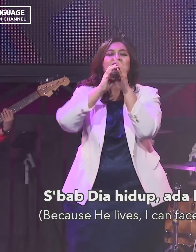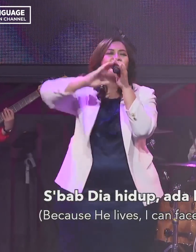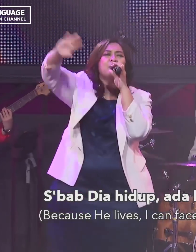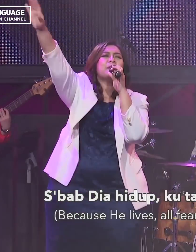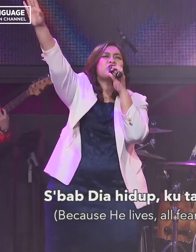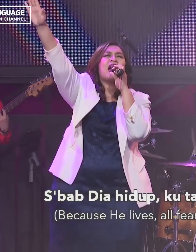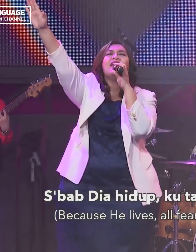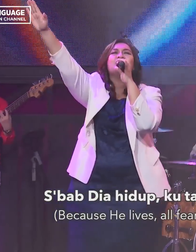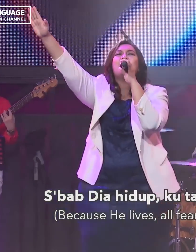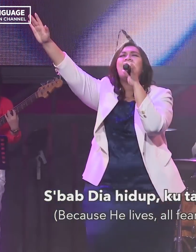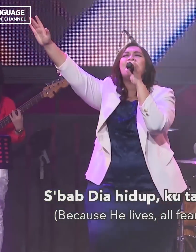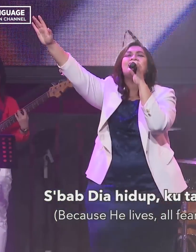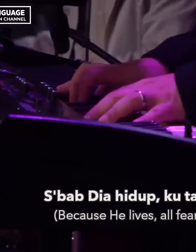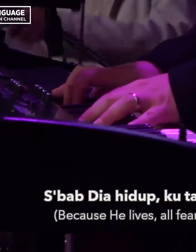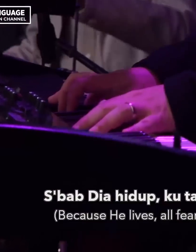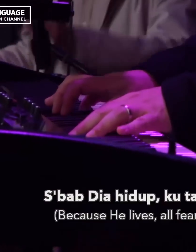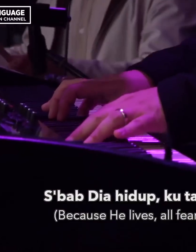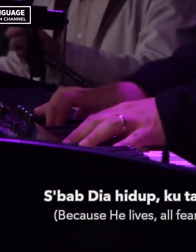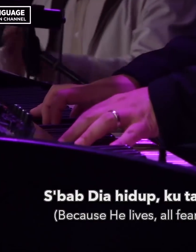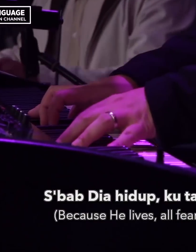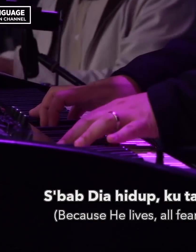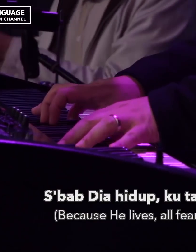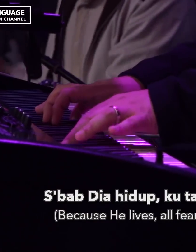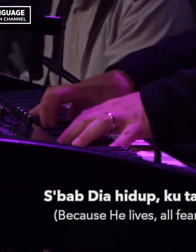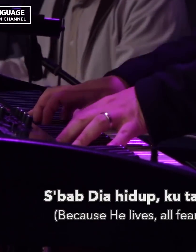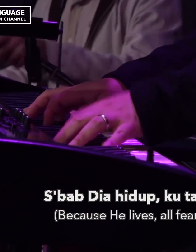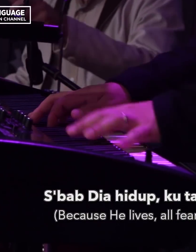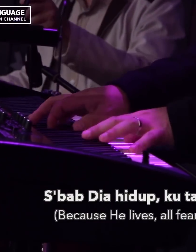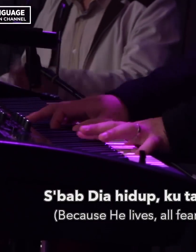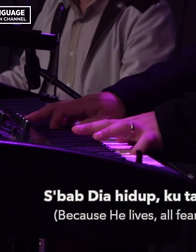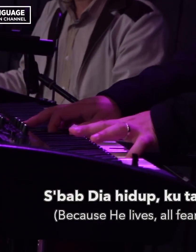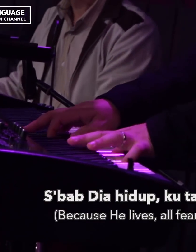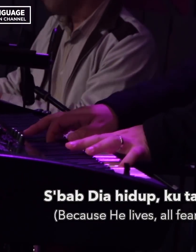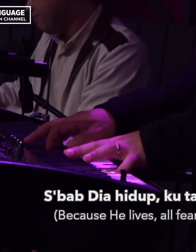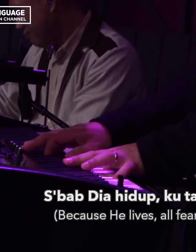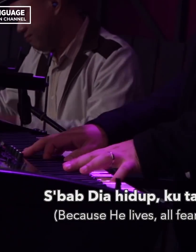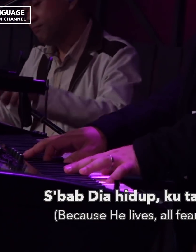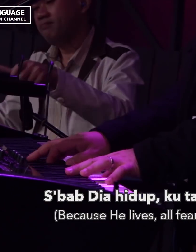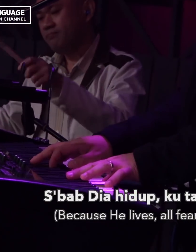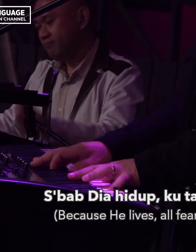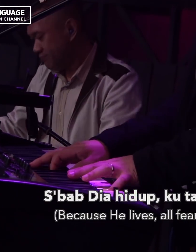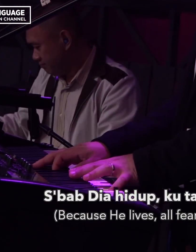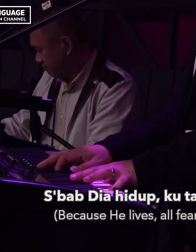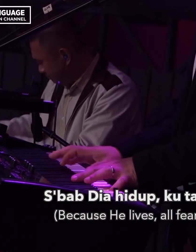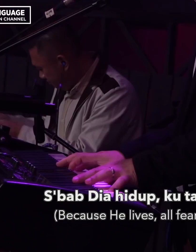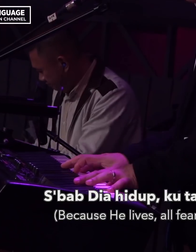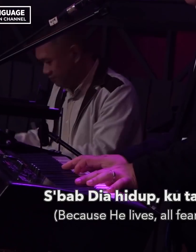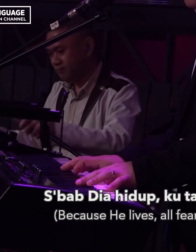esok. Kami percaya Tuhan, sebab kami hidup Tuhan.